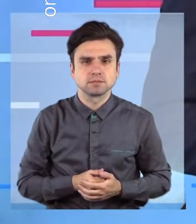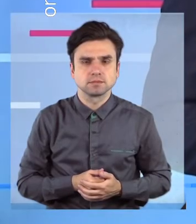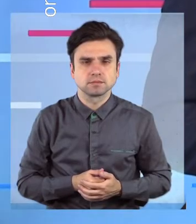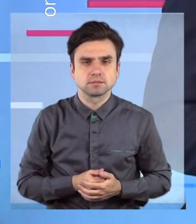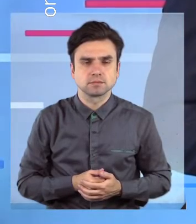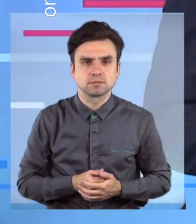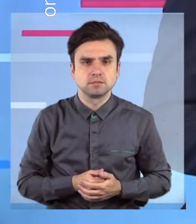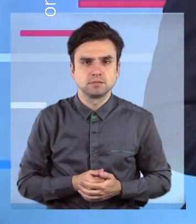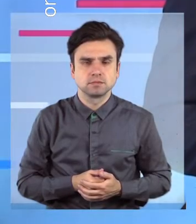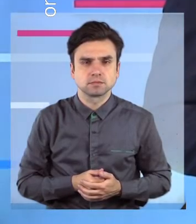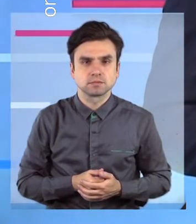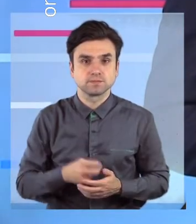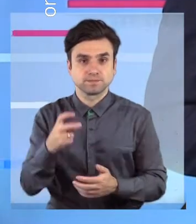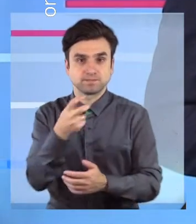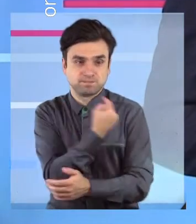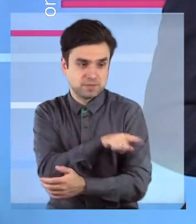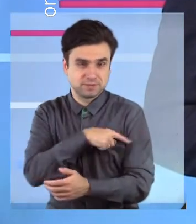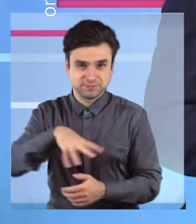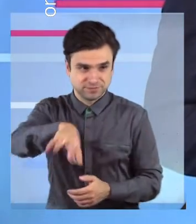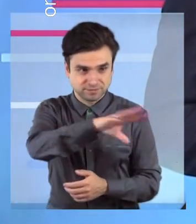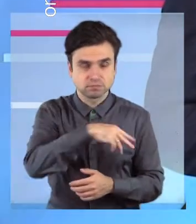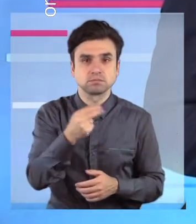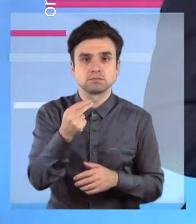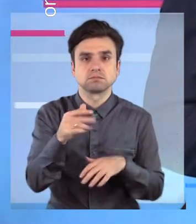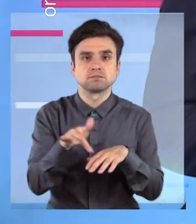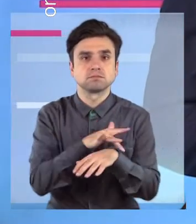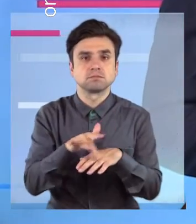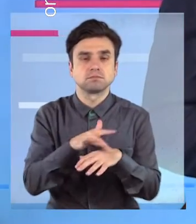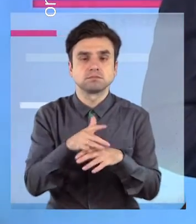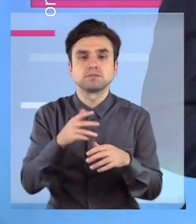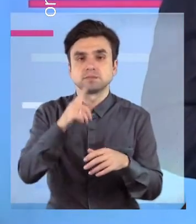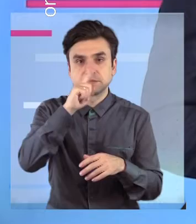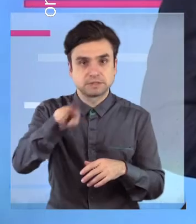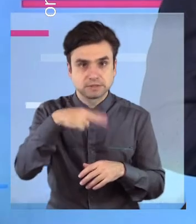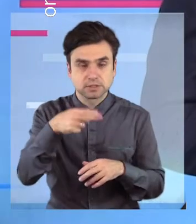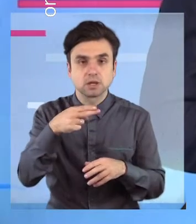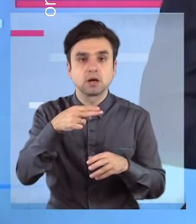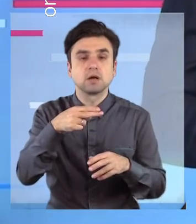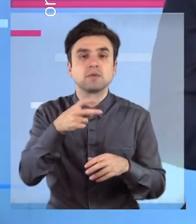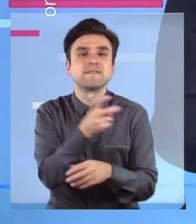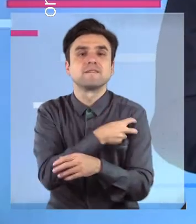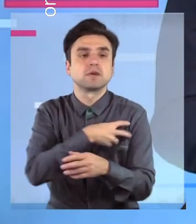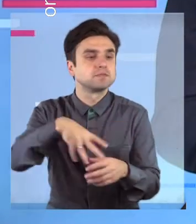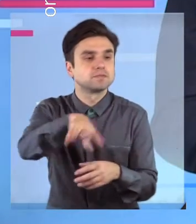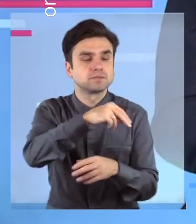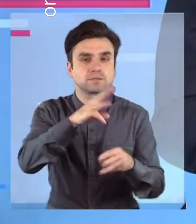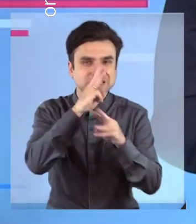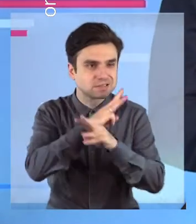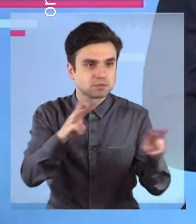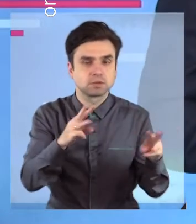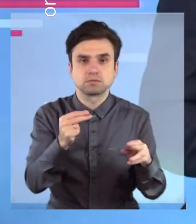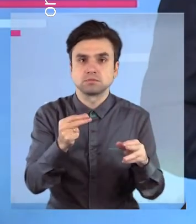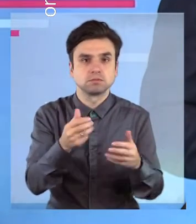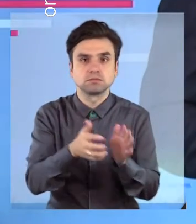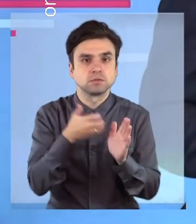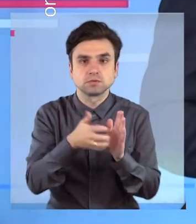Бракує коштів на медиків. У грудні працівникам поліклінік немає чим сплачувати зарплатню. Про це повідомила директор департаменту фінансів Олена